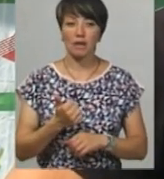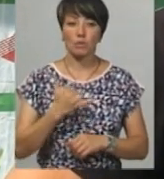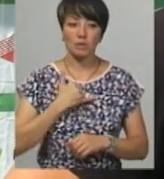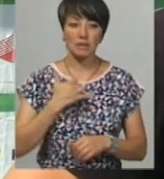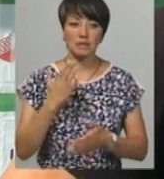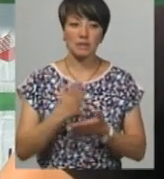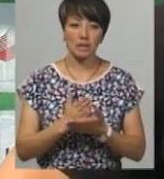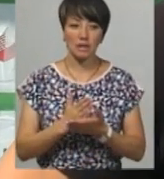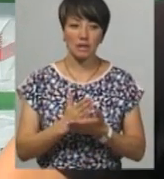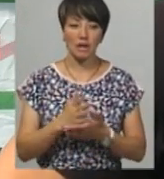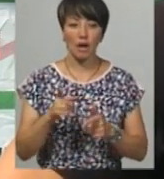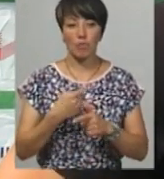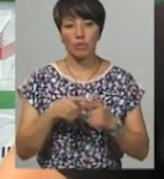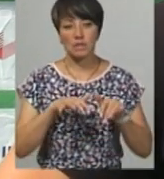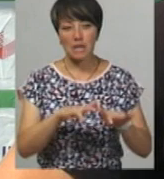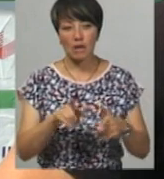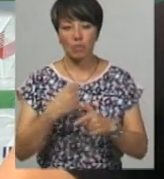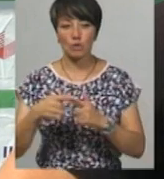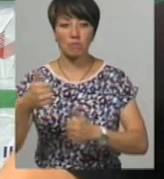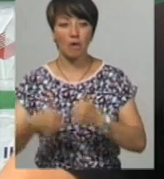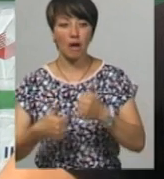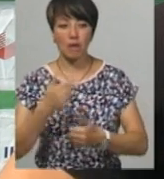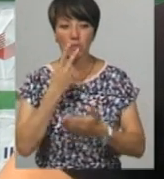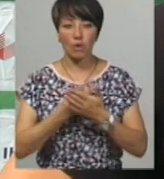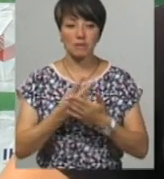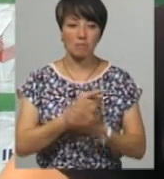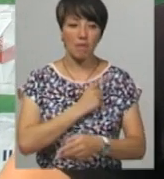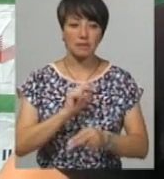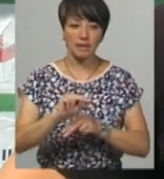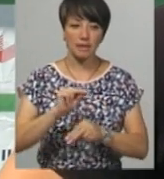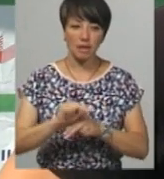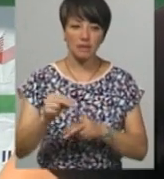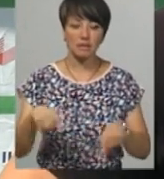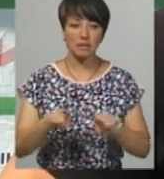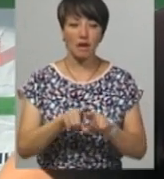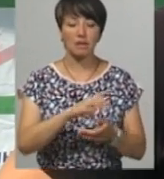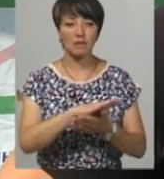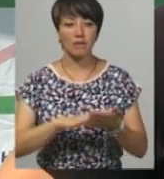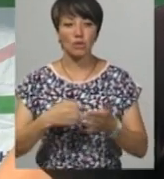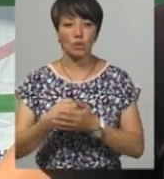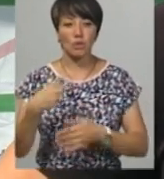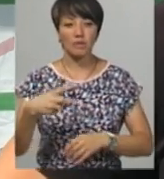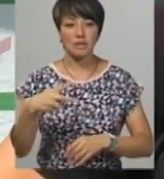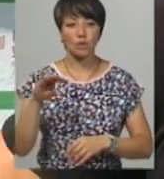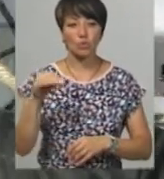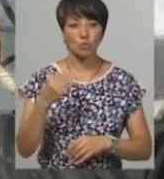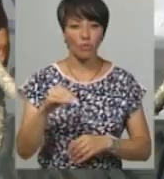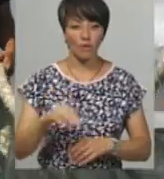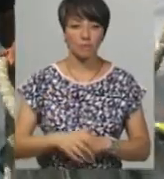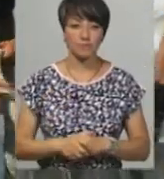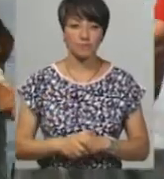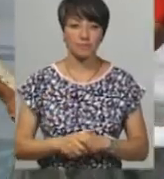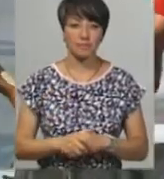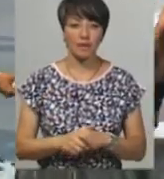є або захід, або змагання, або якийсь показовий майстер-клас. І так триватиме до 20 жовтня.